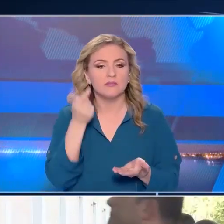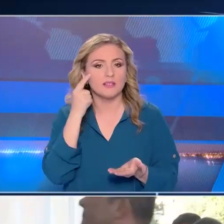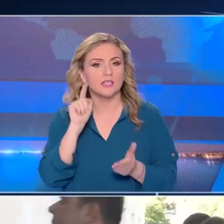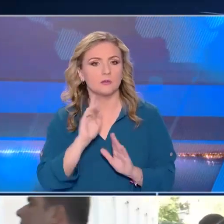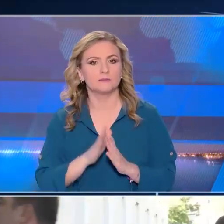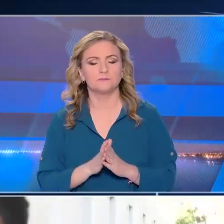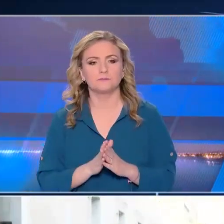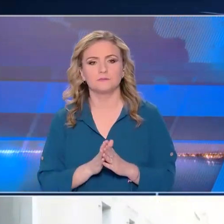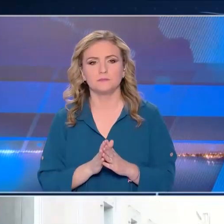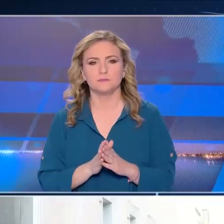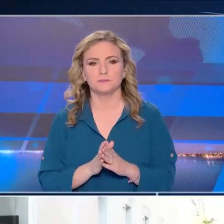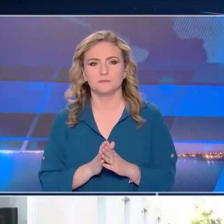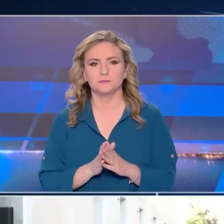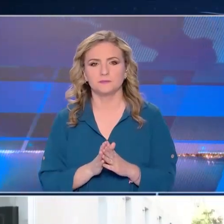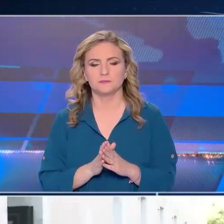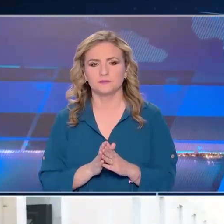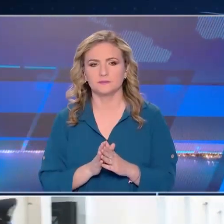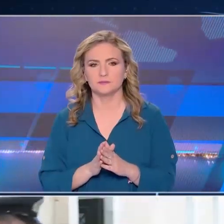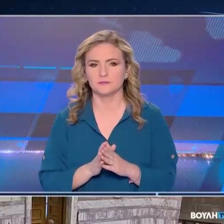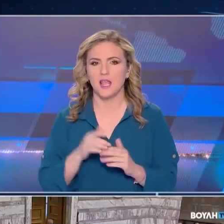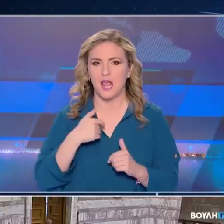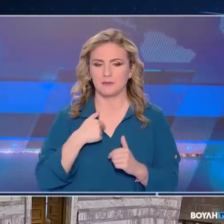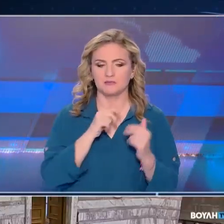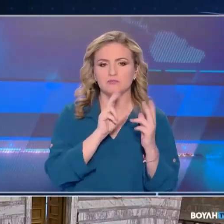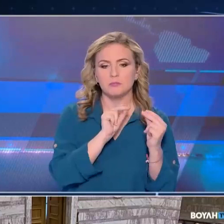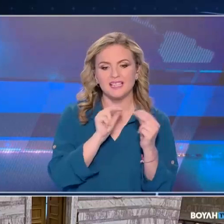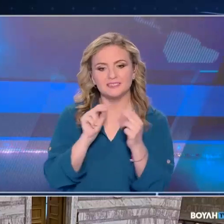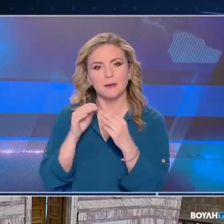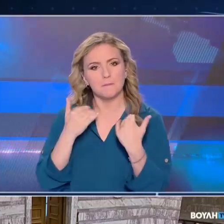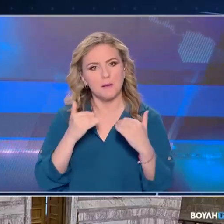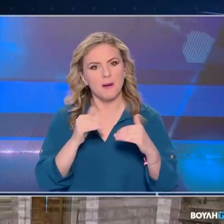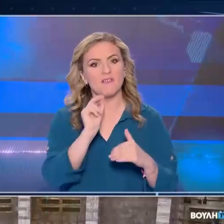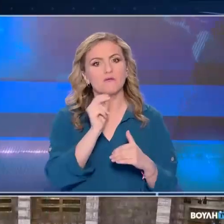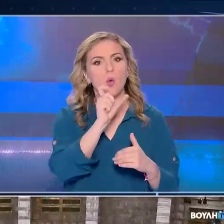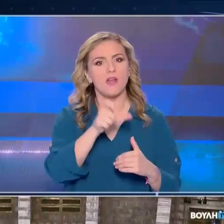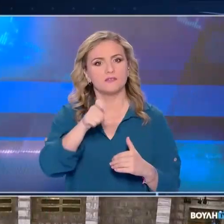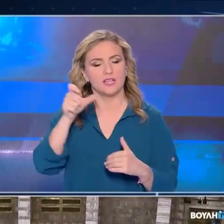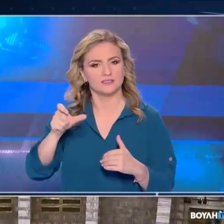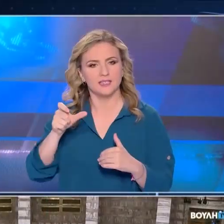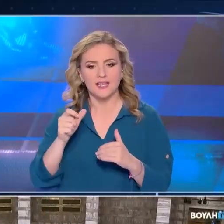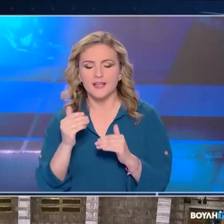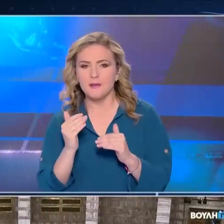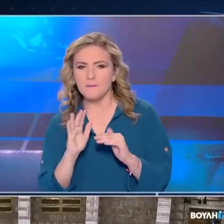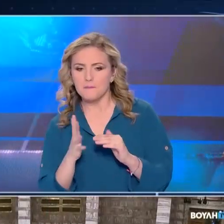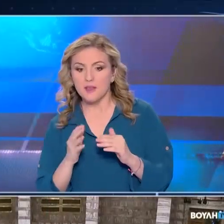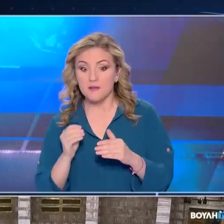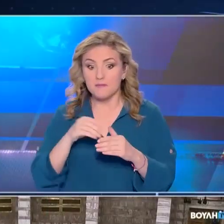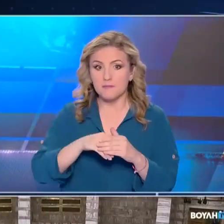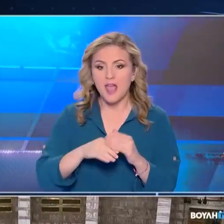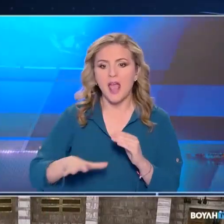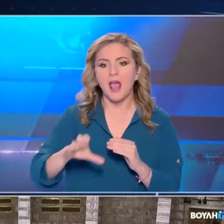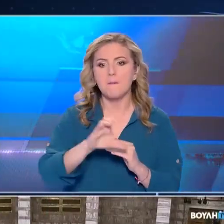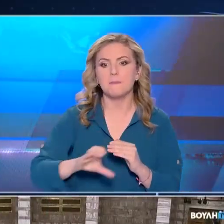Έτσι είναι και είναι χαρακτηριστικό, Ευλαμπία, γιατί μιλήσαμε με κάποιους βουλευτές που είναι στα όρια. Δηλαδή, μπορεί να είναι, ας πούμε, στο επικρατεία, σε